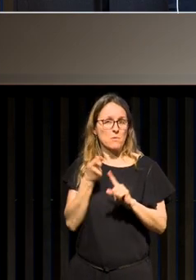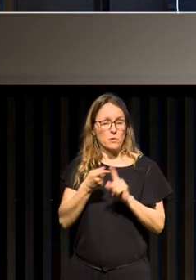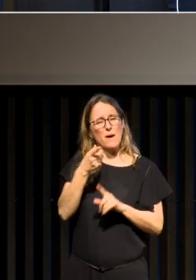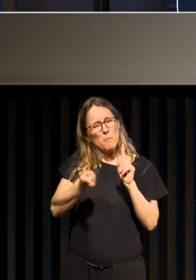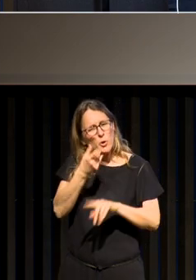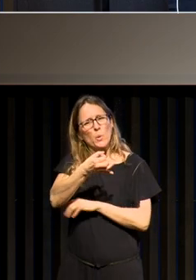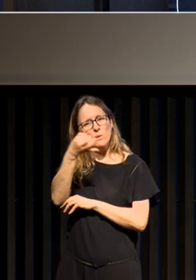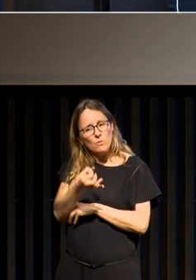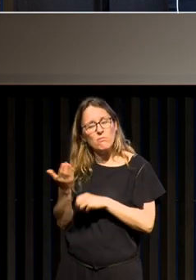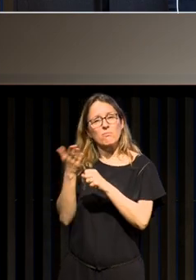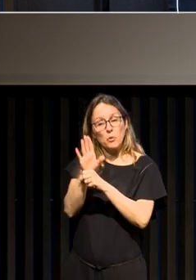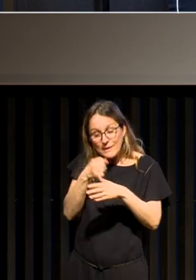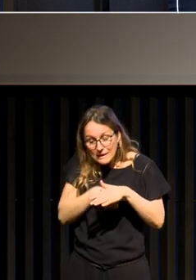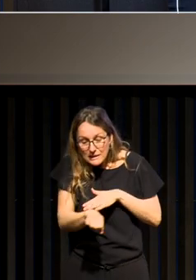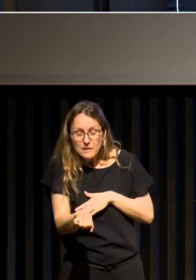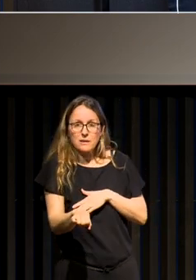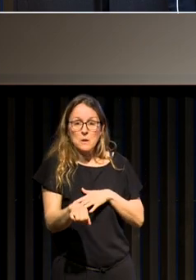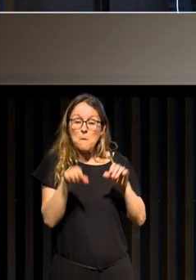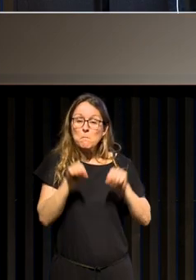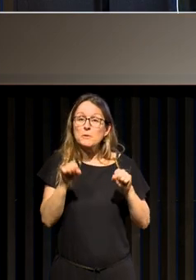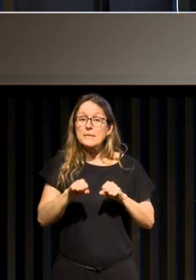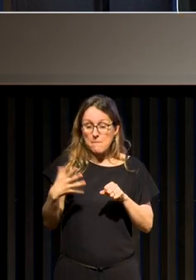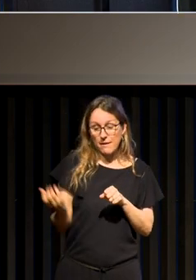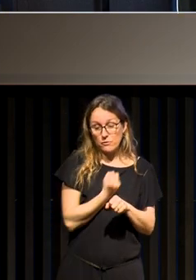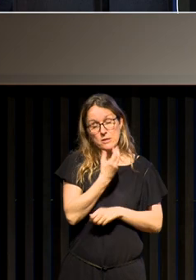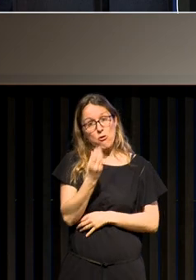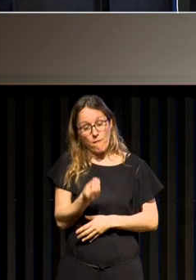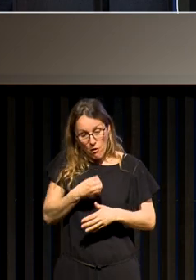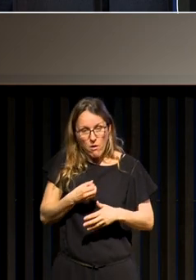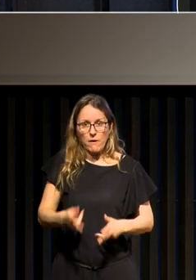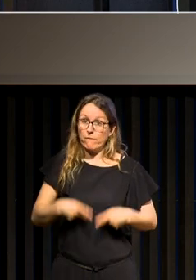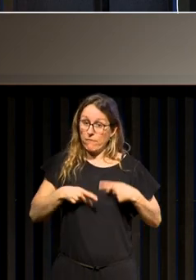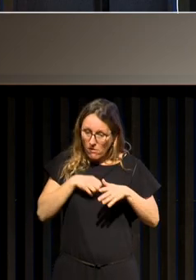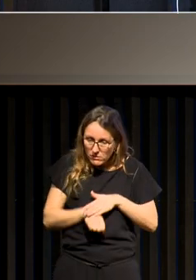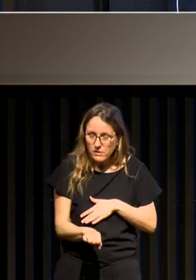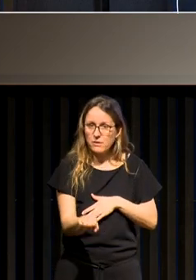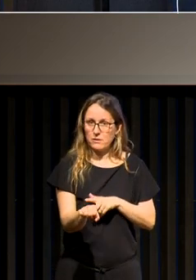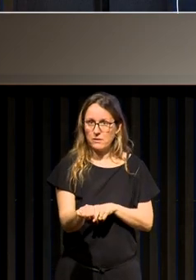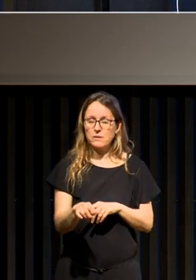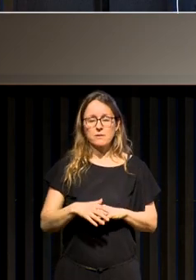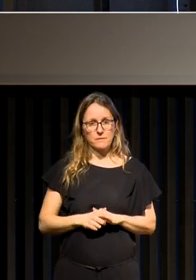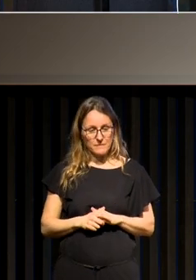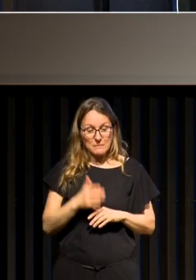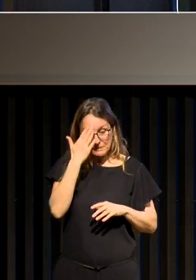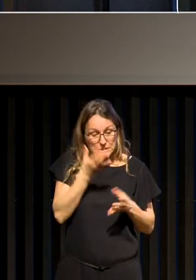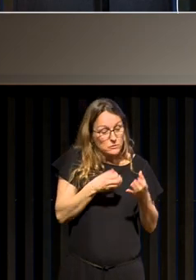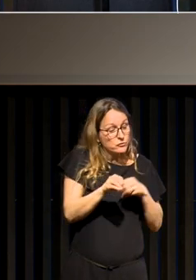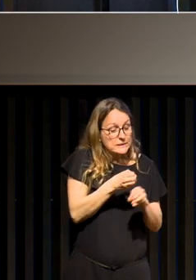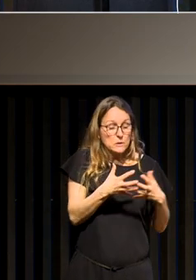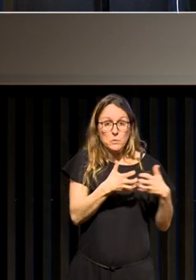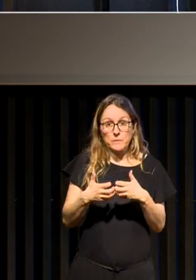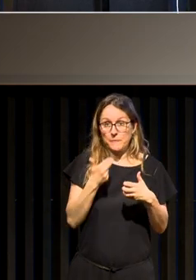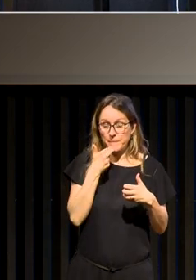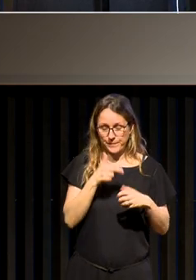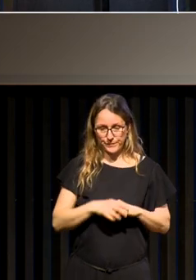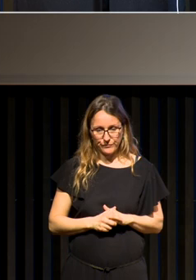taux de naissance vivante, c'est-à-dire la probabilité d'avoir un enfant vivant avec l'utilisation de ces ovocytes congelés. Eh bien,